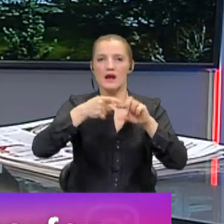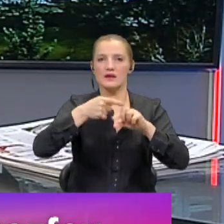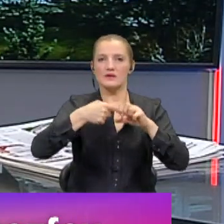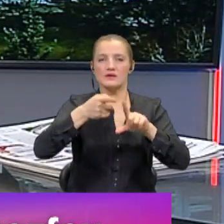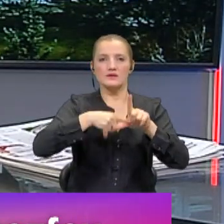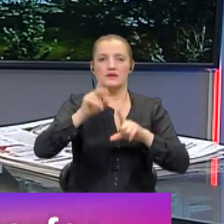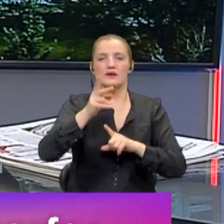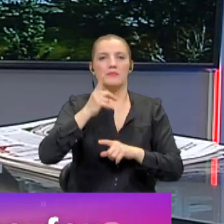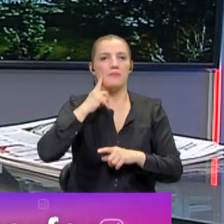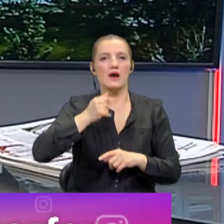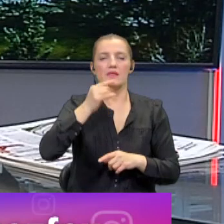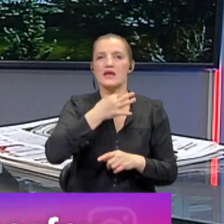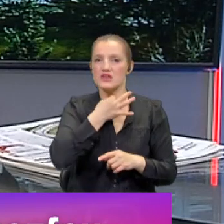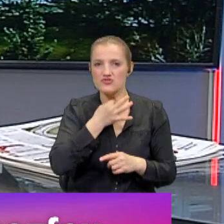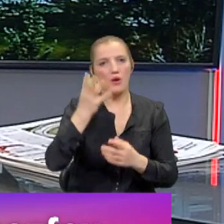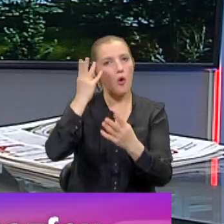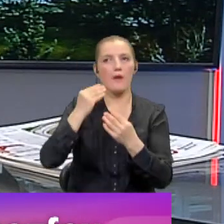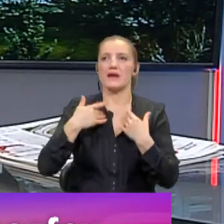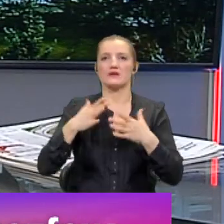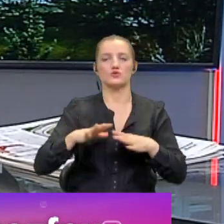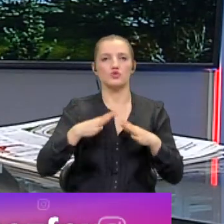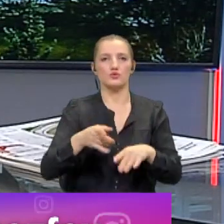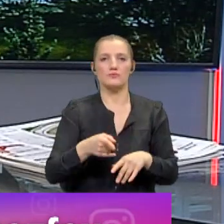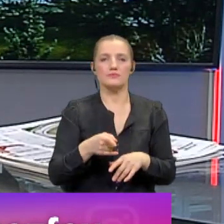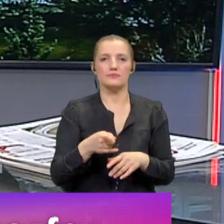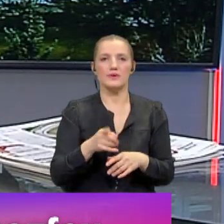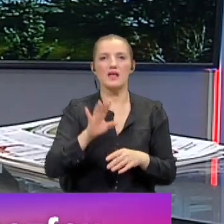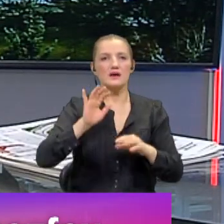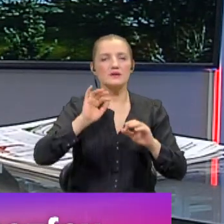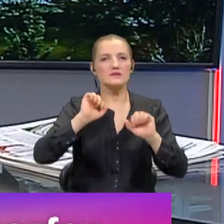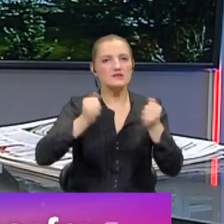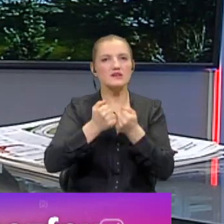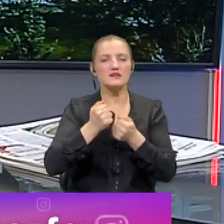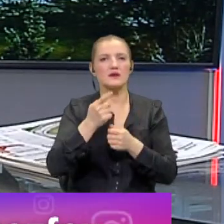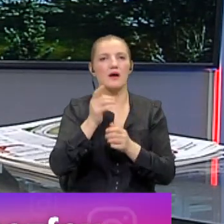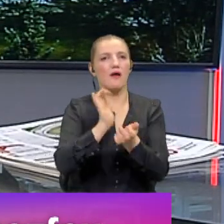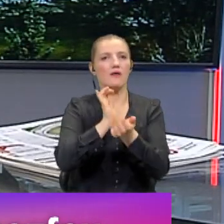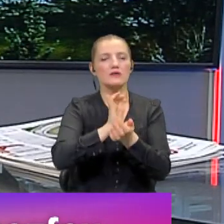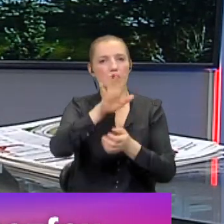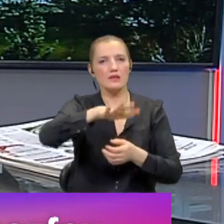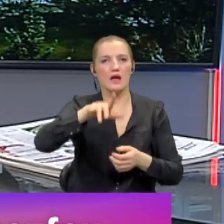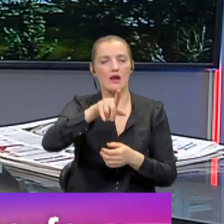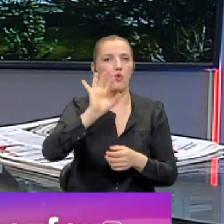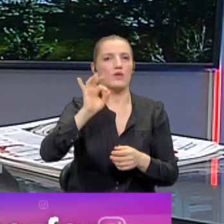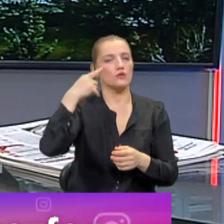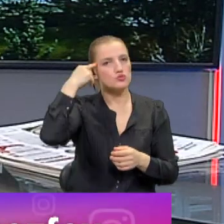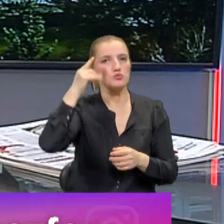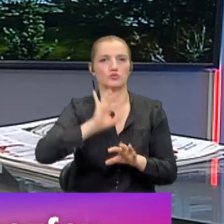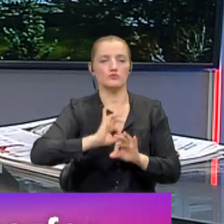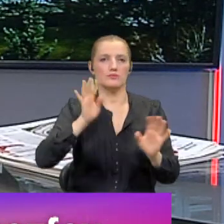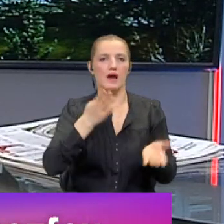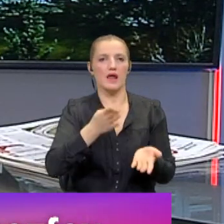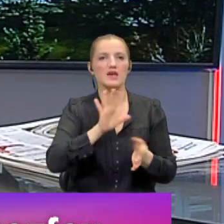rica etmemiz gerekiyor öğrenmek istiyoruz böyle düşürmüş Dar gelirli vatandaşlar onlar düşürmüş harika